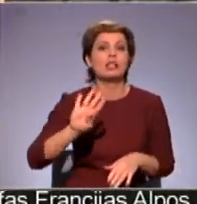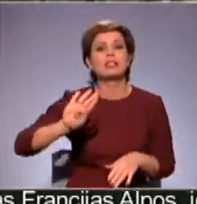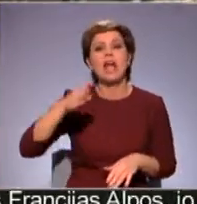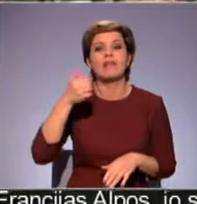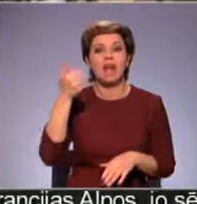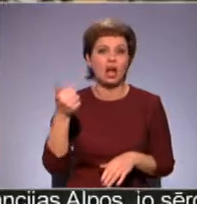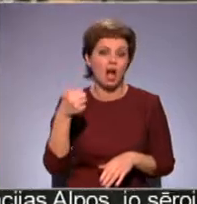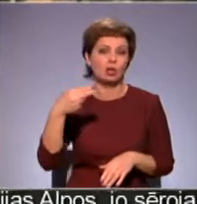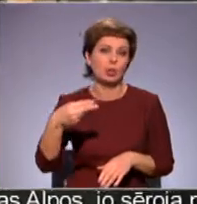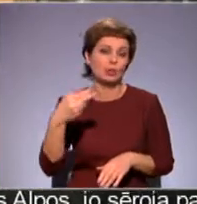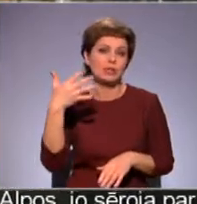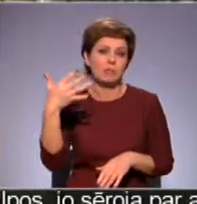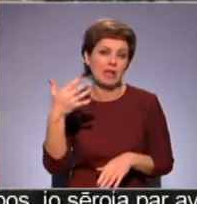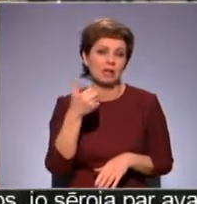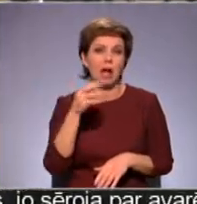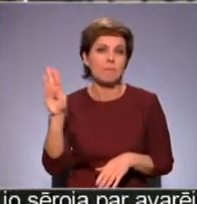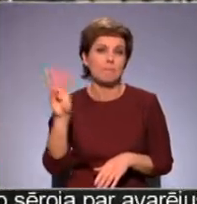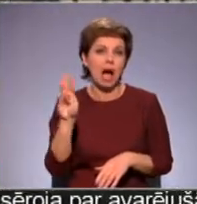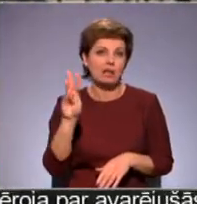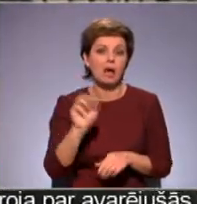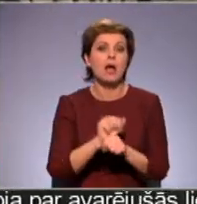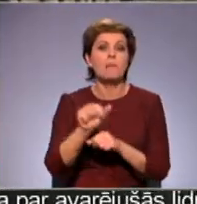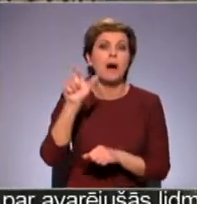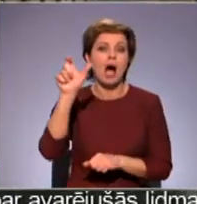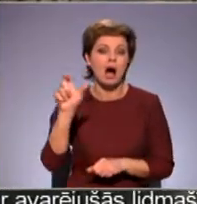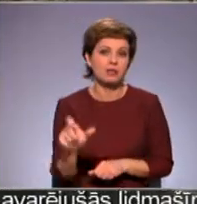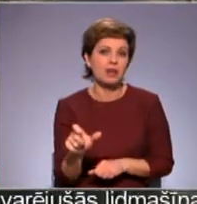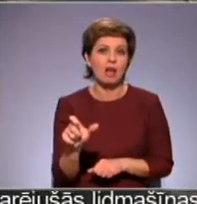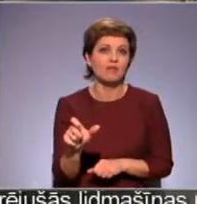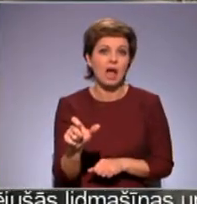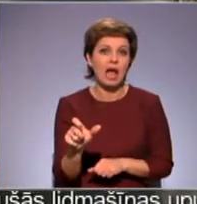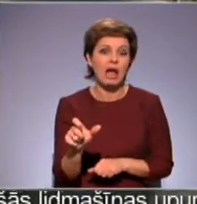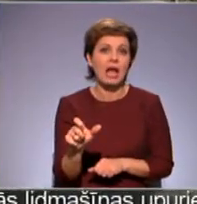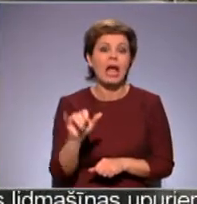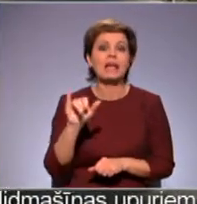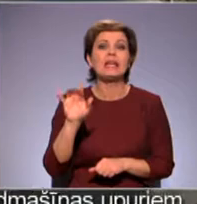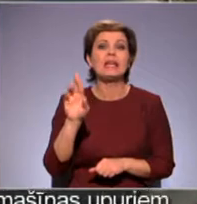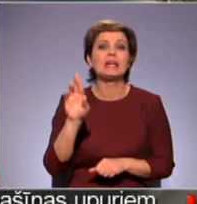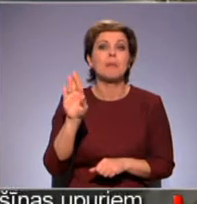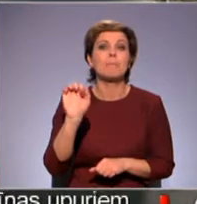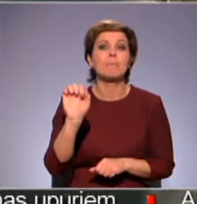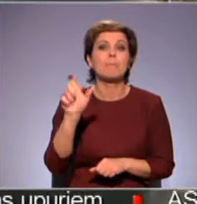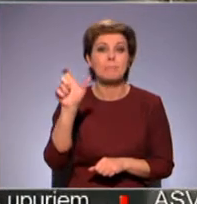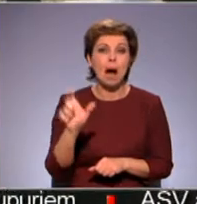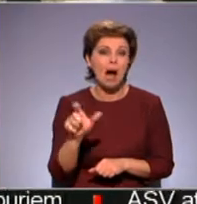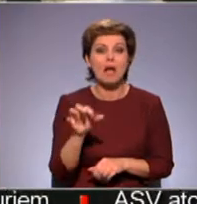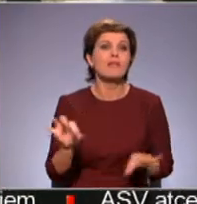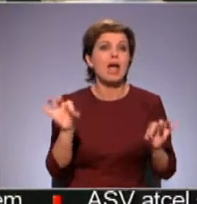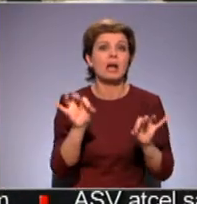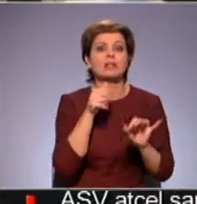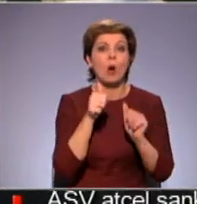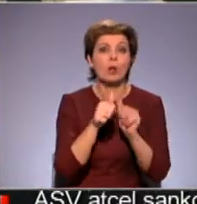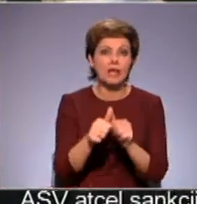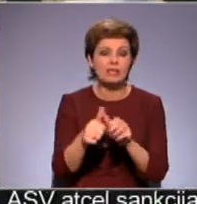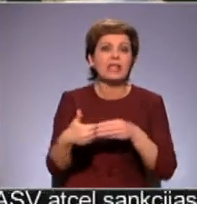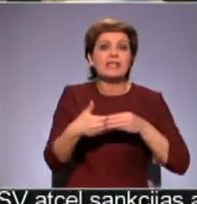Gada 25. Martā. Pārdevēja Glezer Irma, skatoties, ka ļoti daudziem nekā nav līdz,